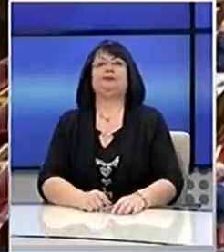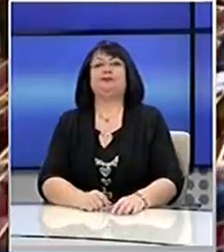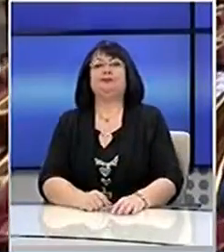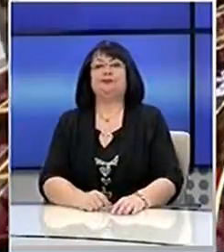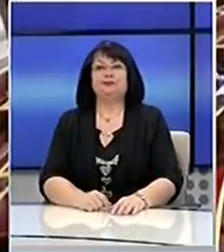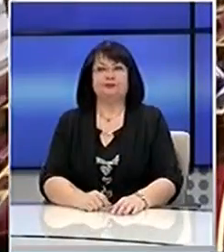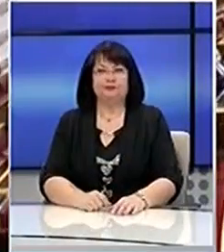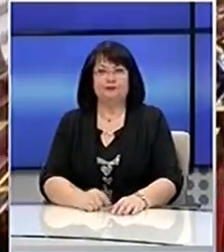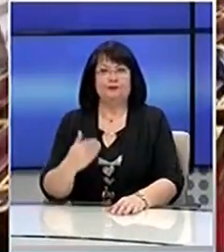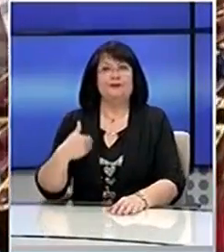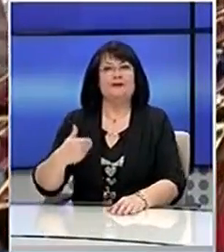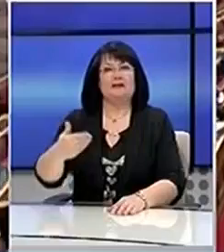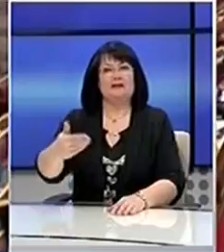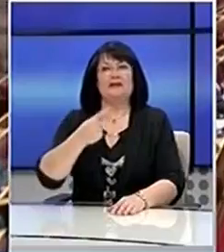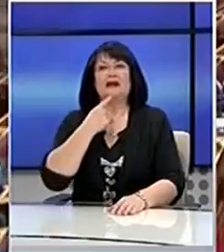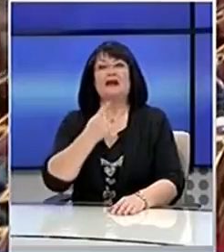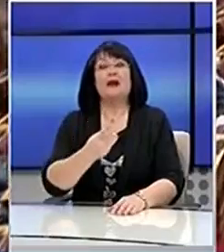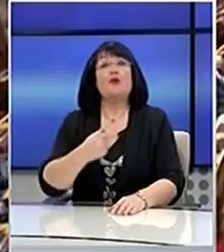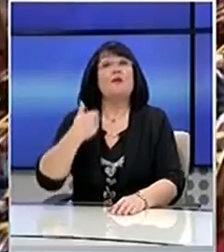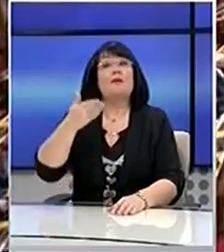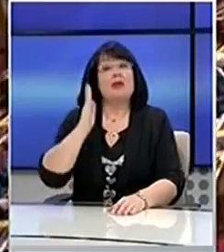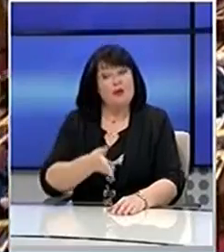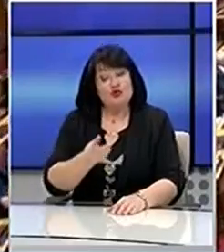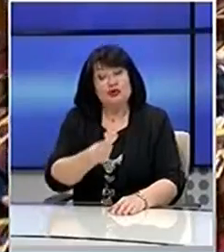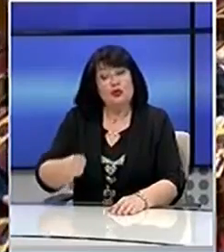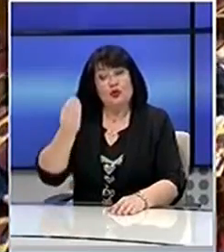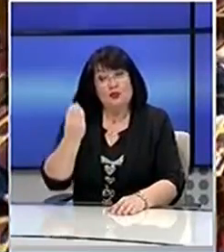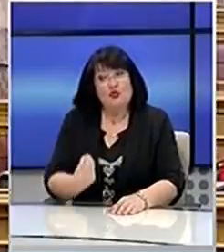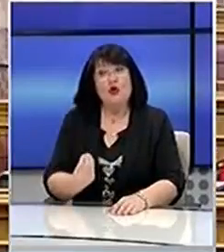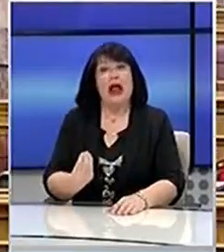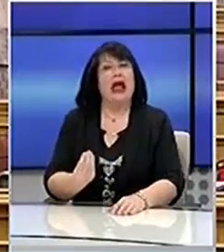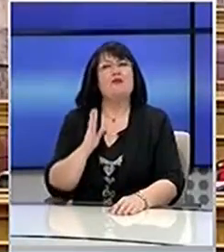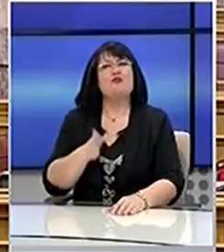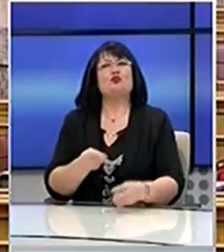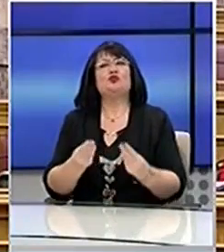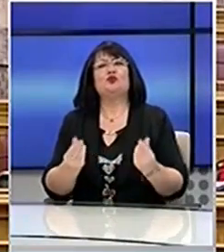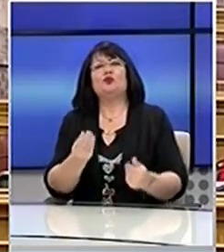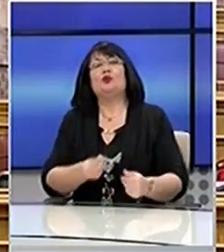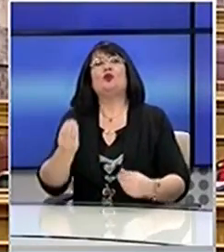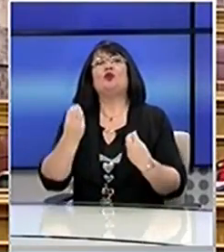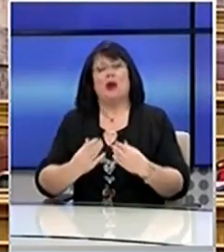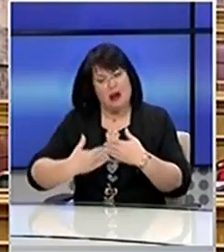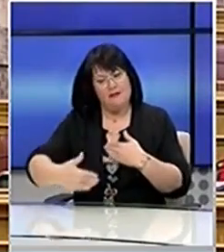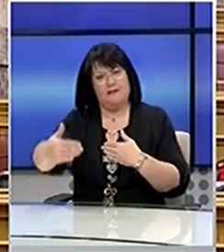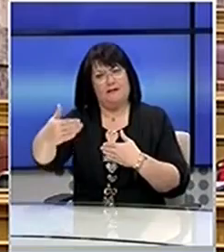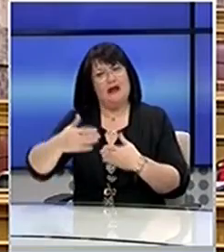συνέχεια στο τι θα μπορούσαμε να είχαμε κάνει καλύτερα και πώς μπορούμε να γίνουμε καλύτεροι από εδώ και στο